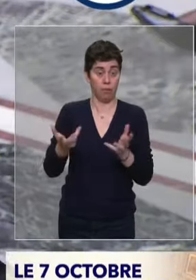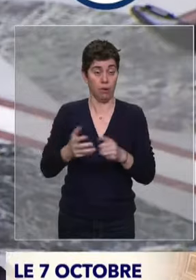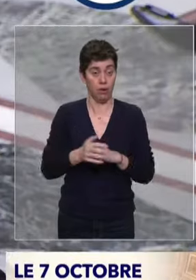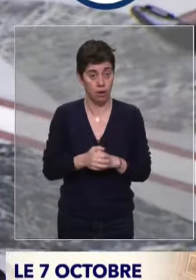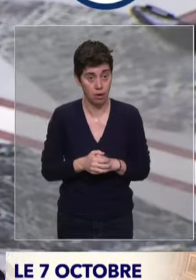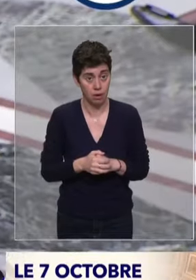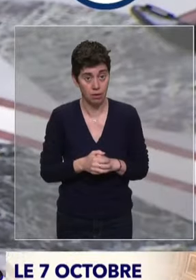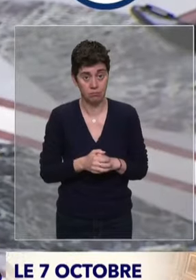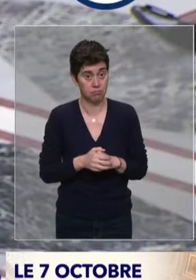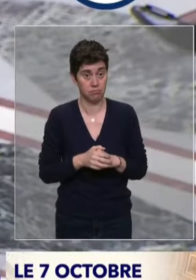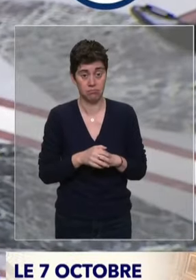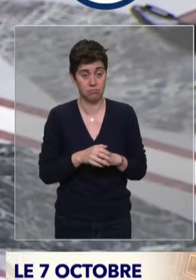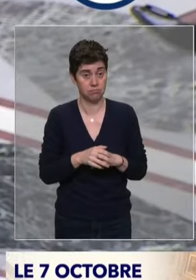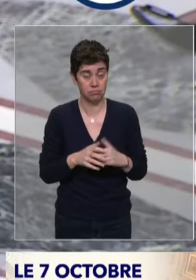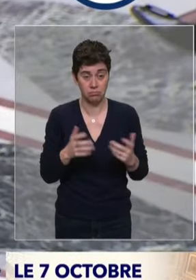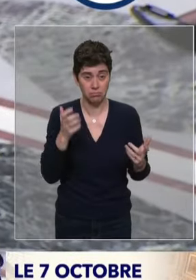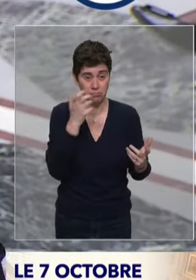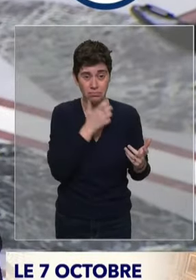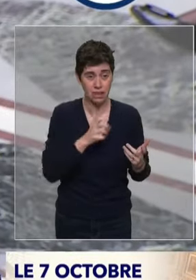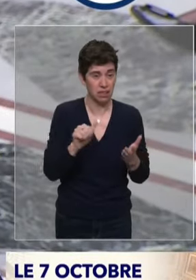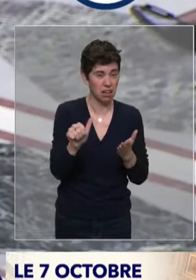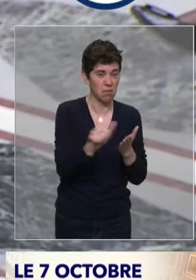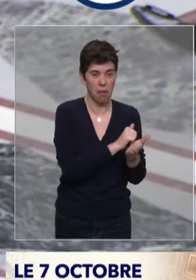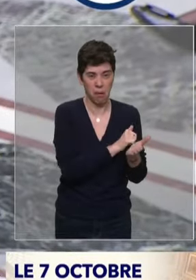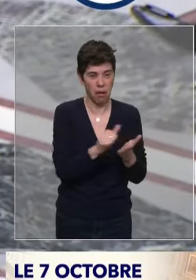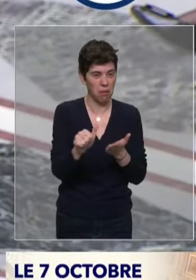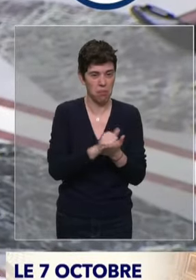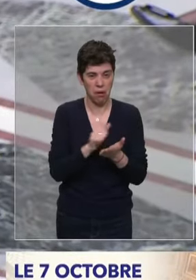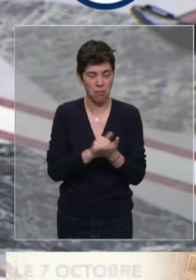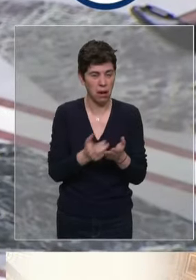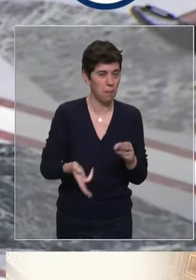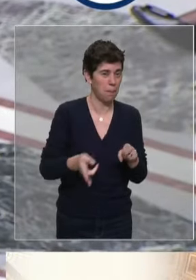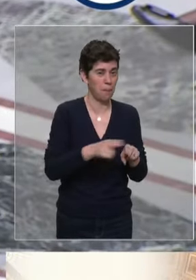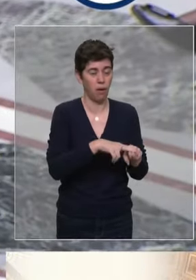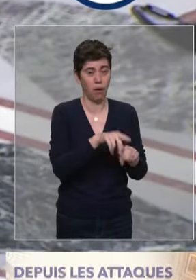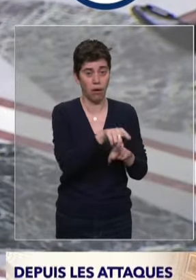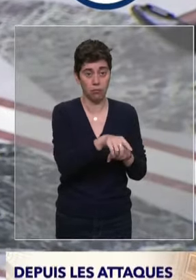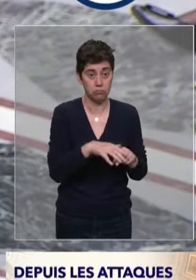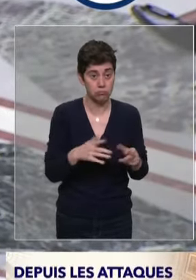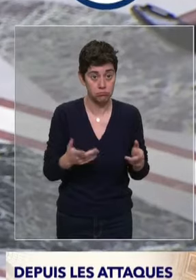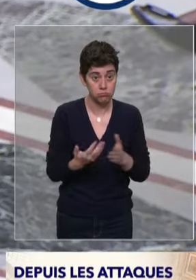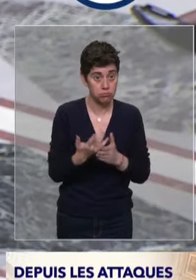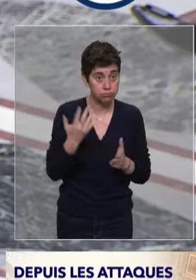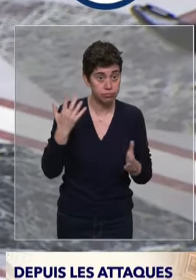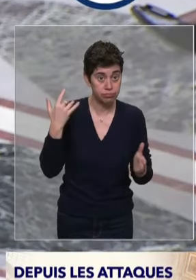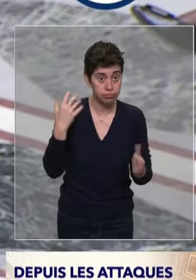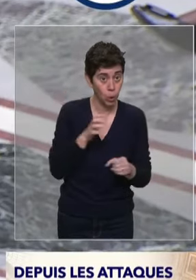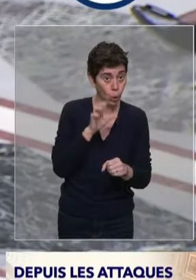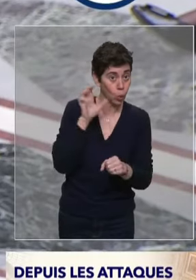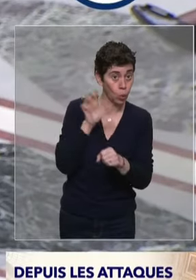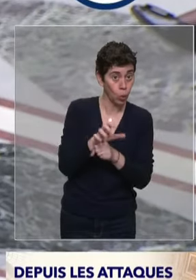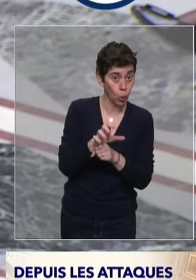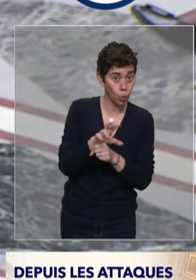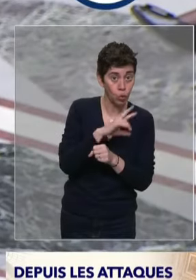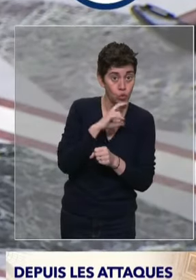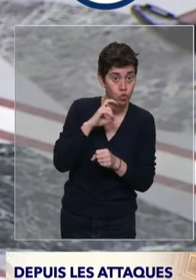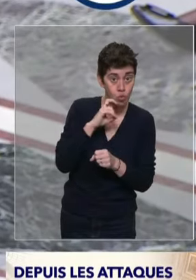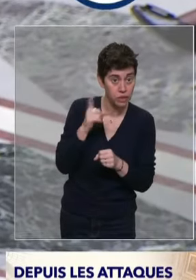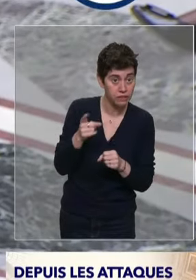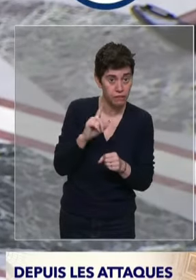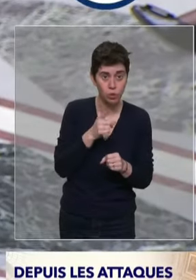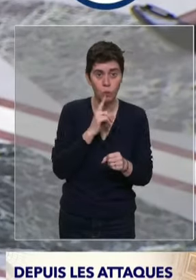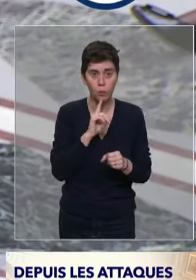se rendant coupable d'un massacre et du plus gros massacre en réalité antisémite depuis le 21e